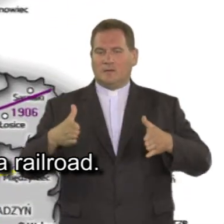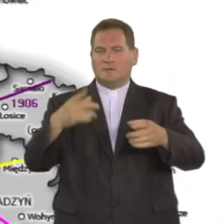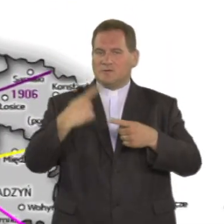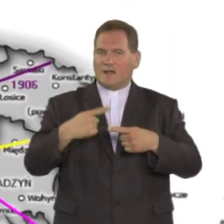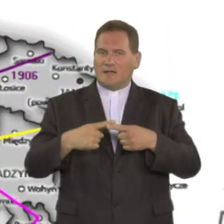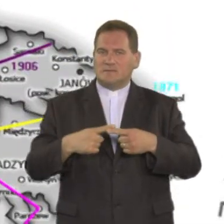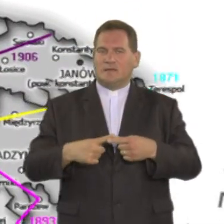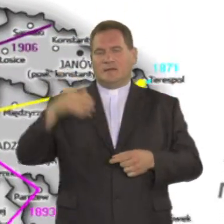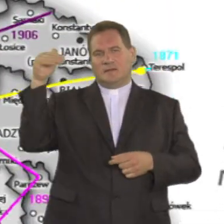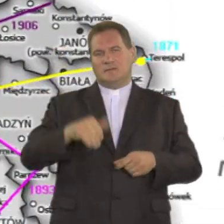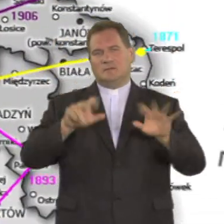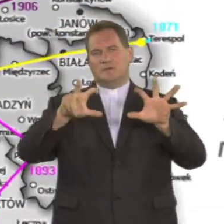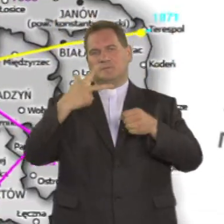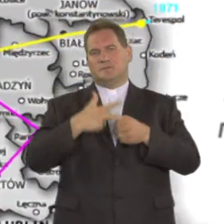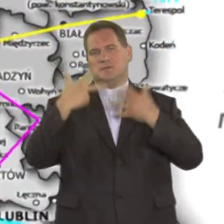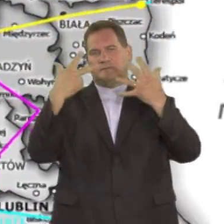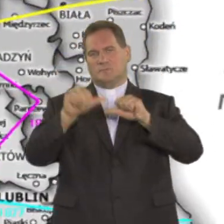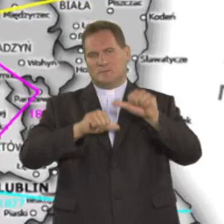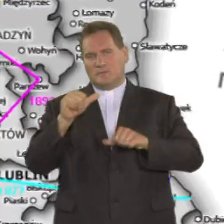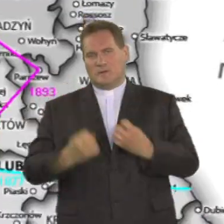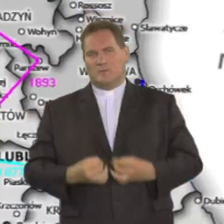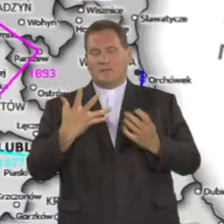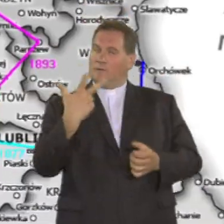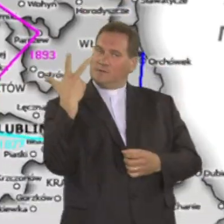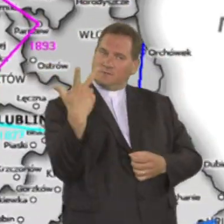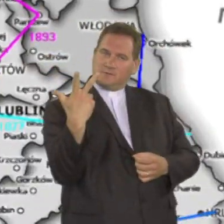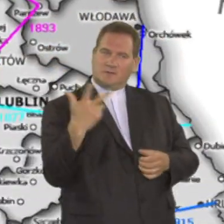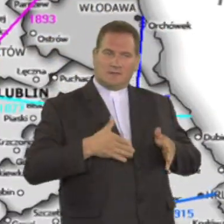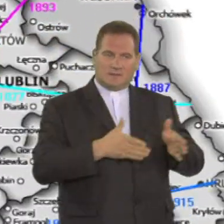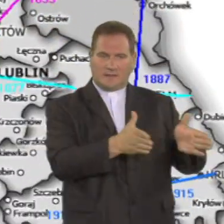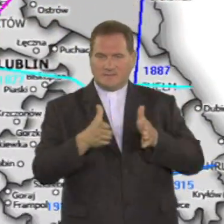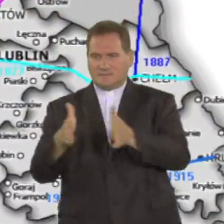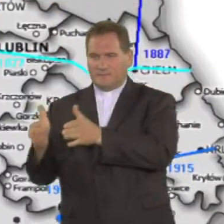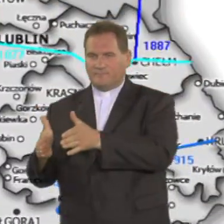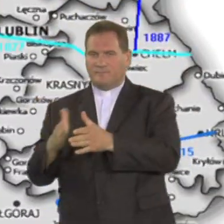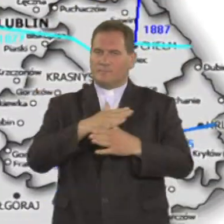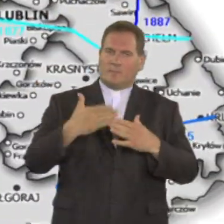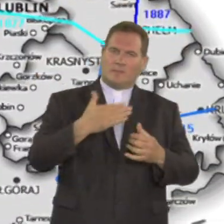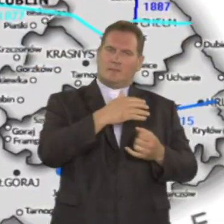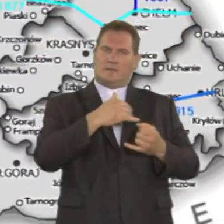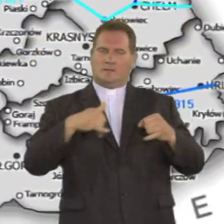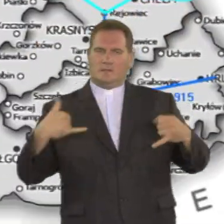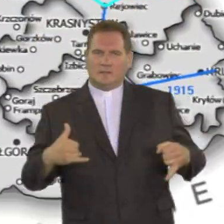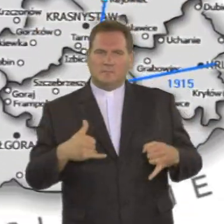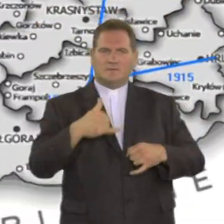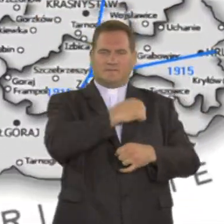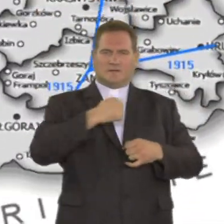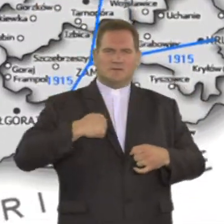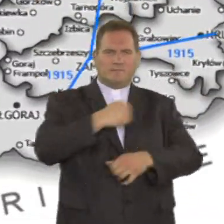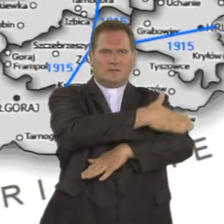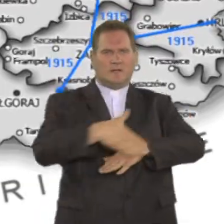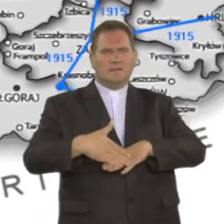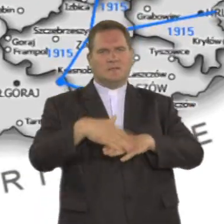W 1838 roku powstały trzy wersje trasy, między innymi z Warszawy do granicy z Prusami,